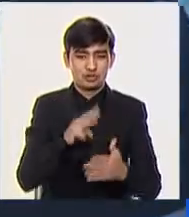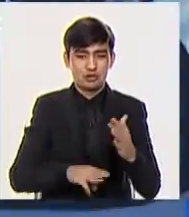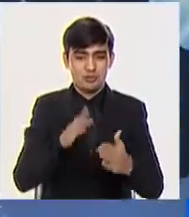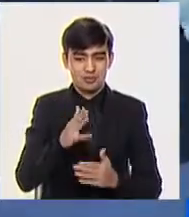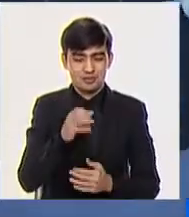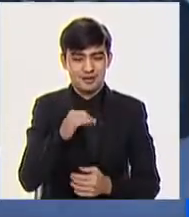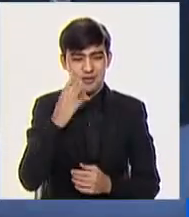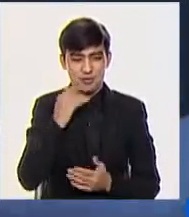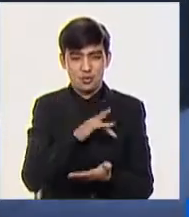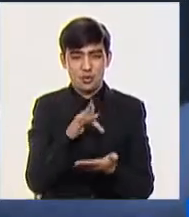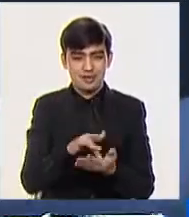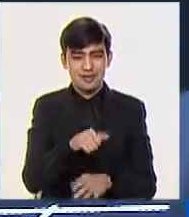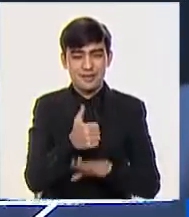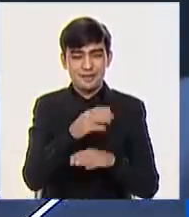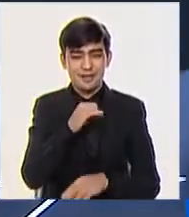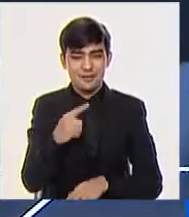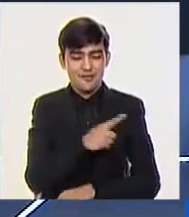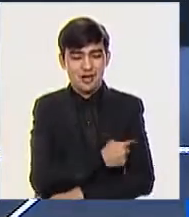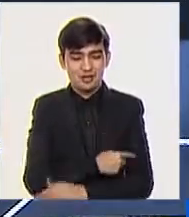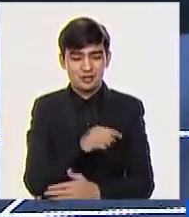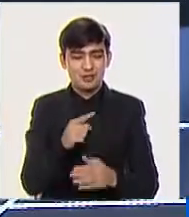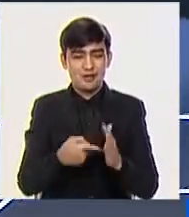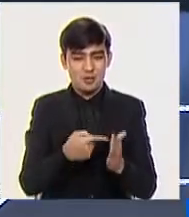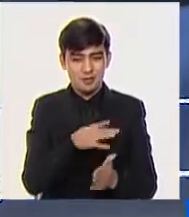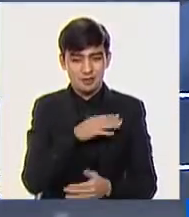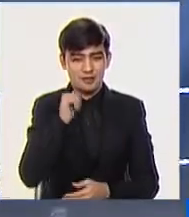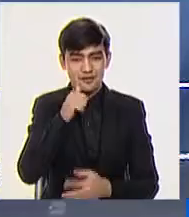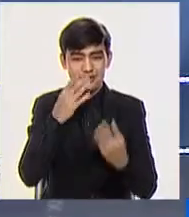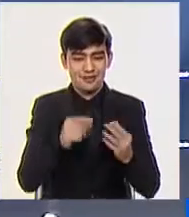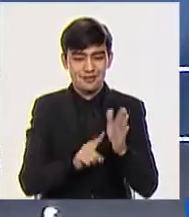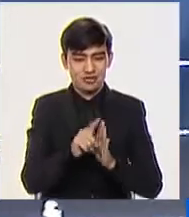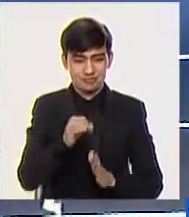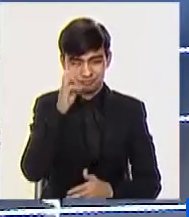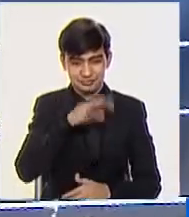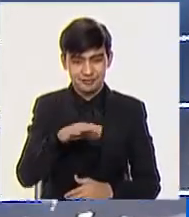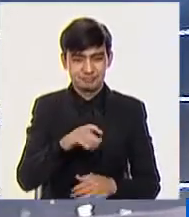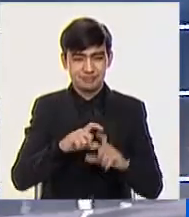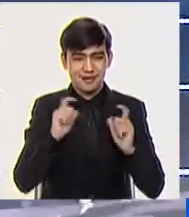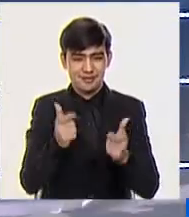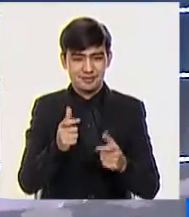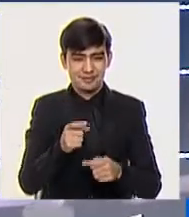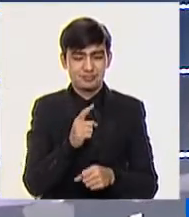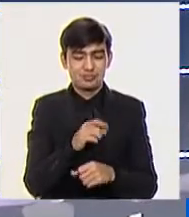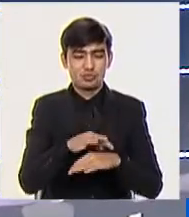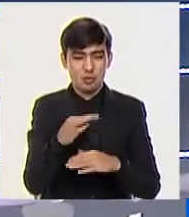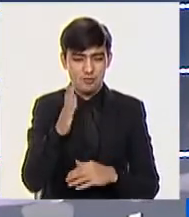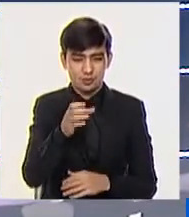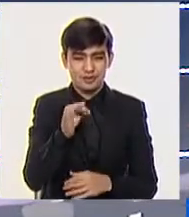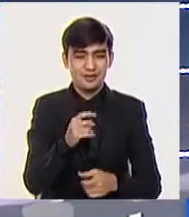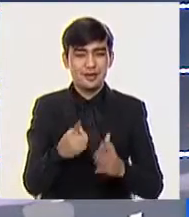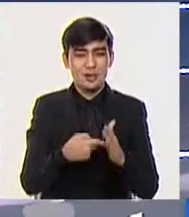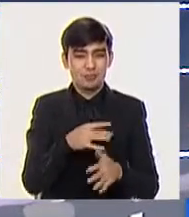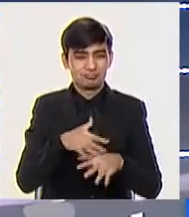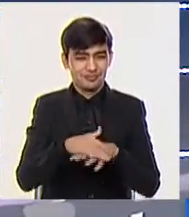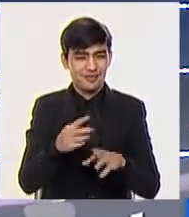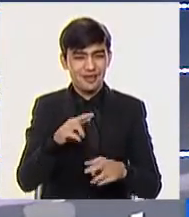салынады. Бұл Алматы қаласының бас санитария дәрігерінің талаптары. Ал ертеңнен бастап елімізде карантин күшейтілмек. Көпшілікке қойылған талап